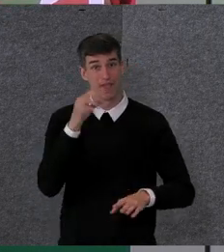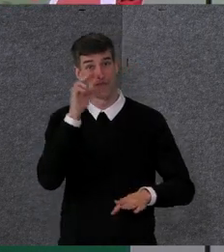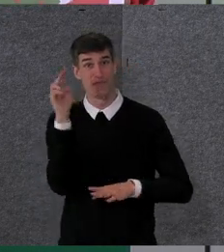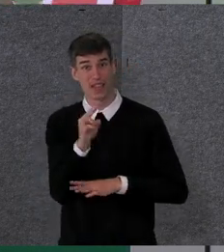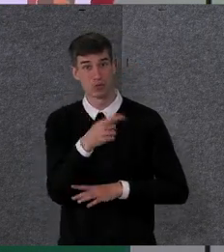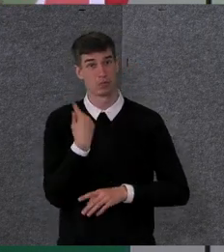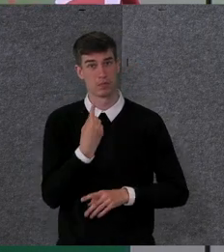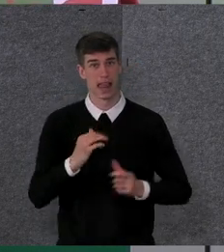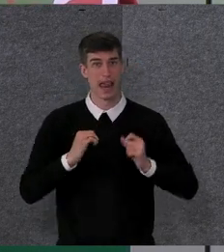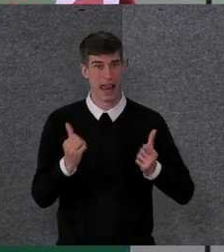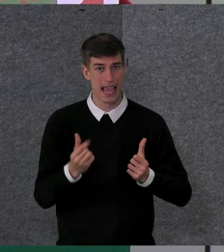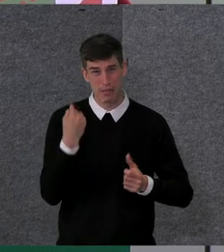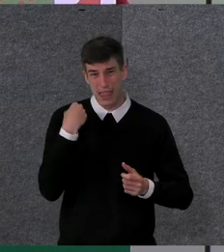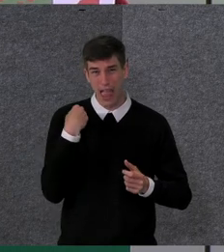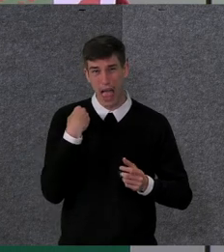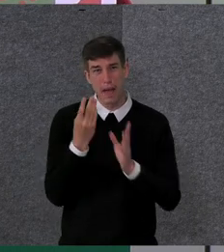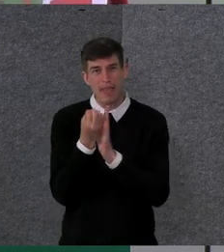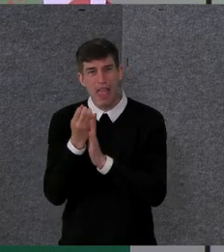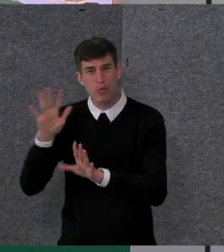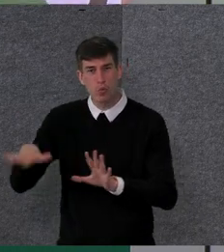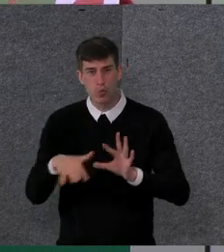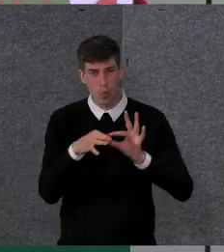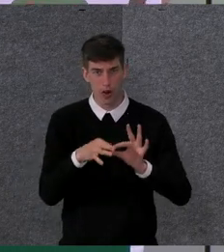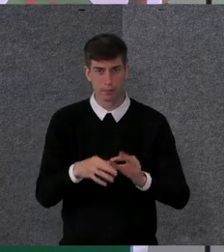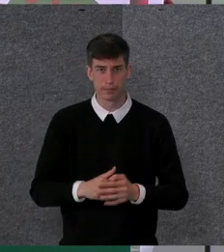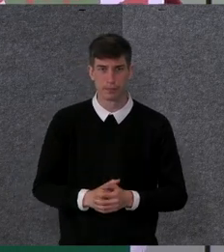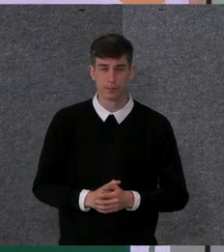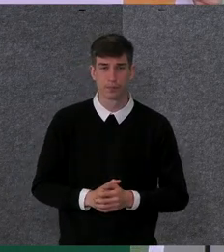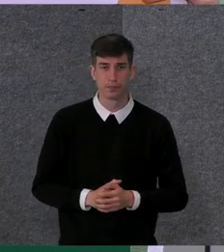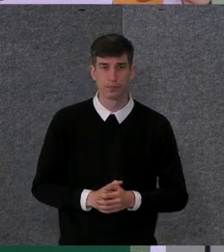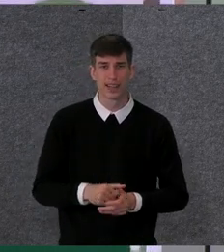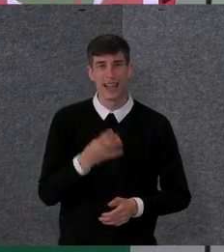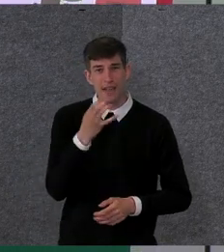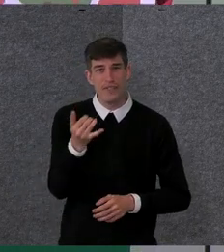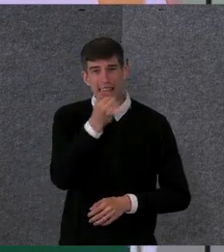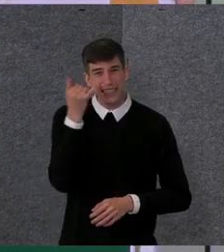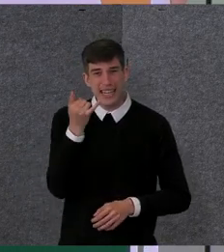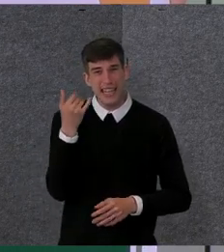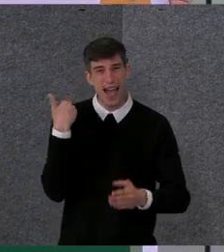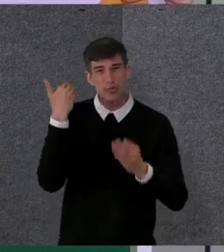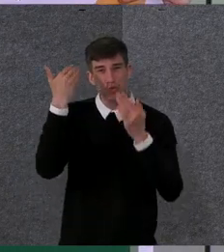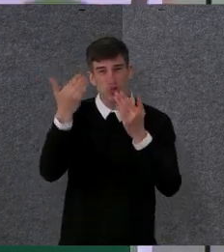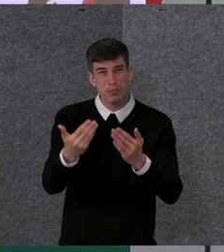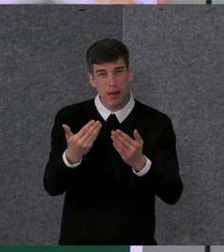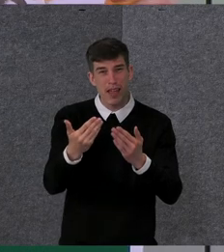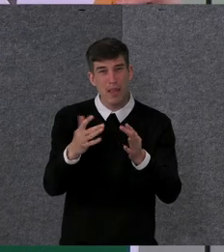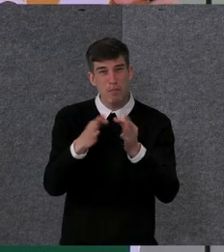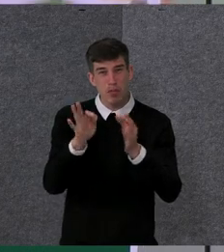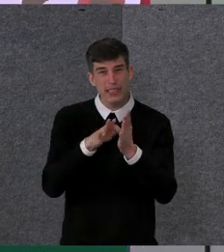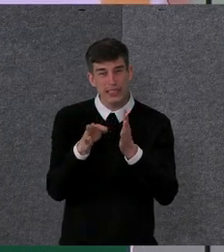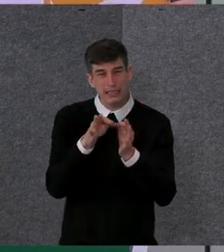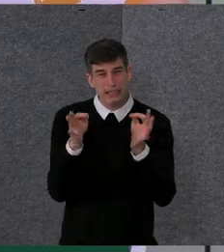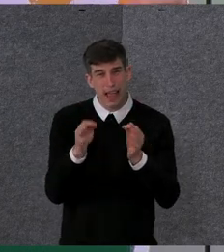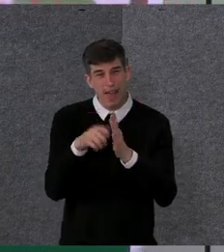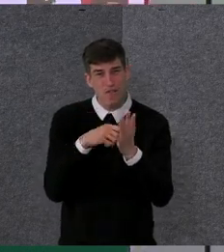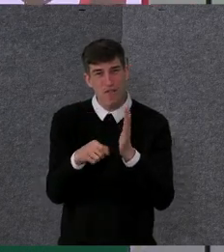einem Leben im Einklang mit der Natur. Und heute, fast 40 Jahre später, stehen wir wieder vor einer Bundestagswahl. Und dieses Plakat